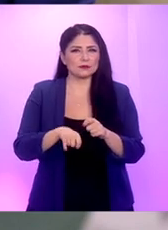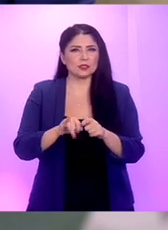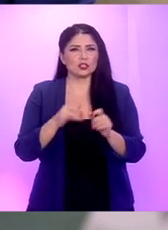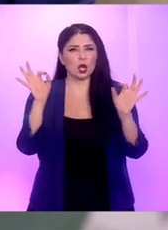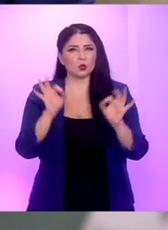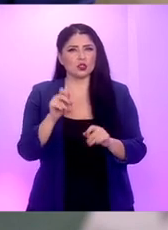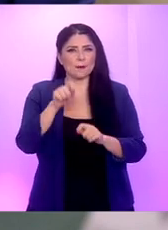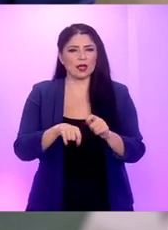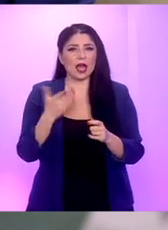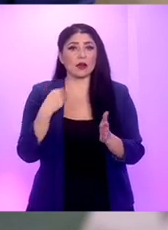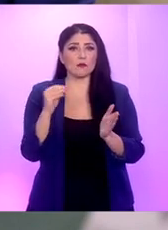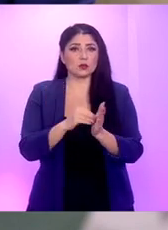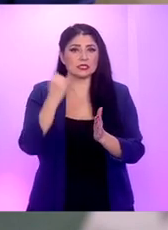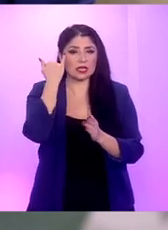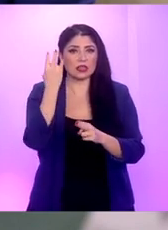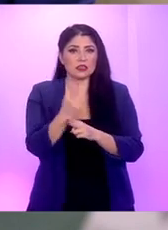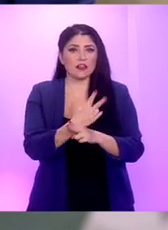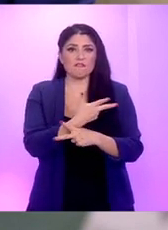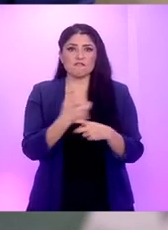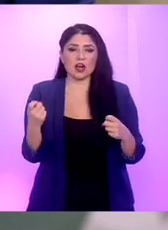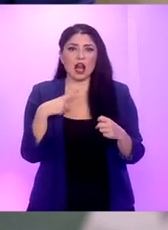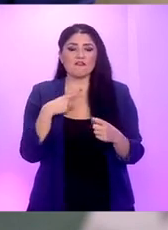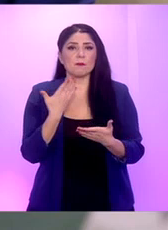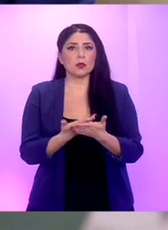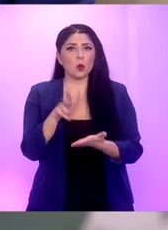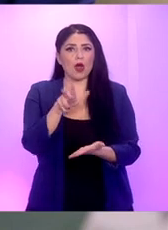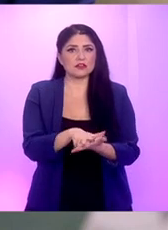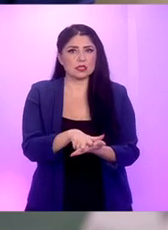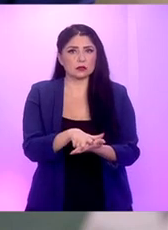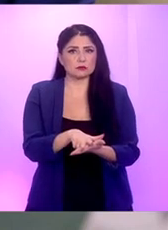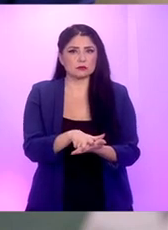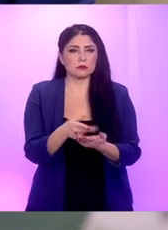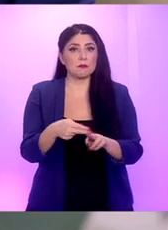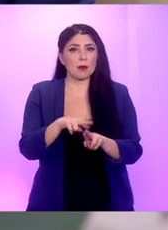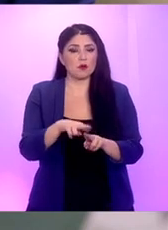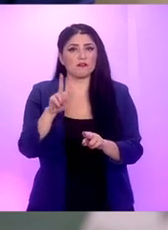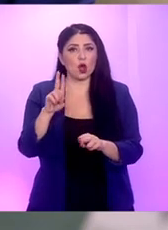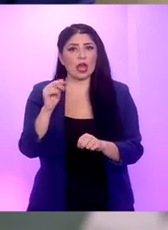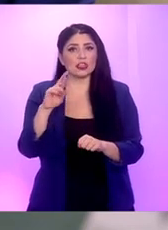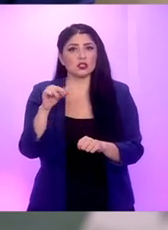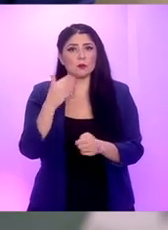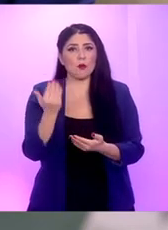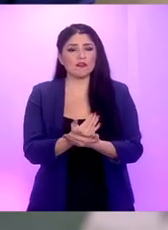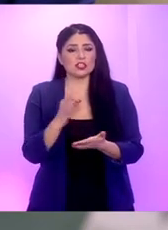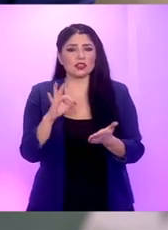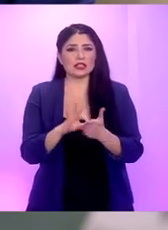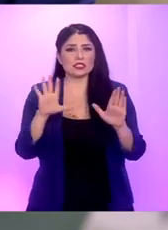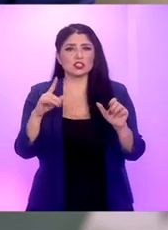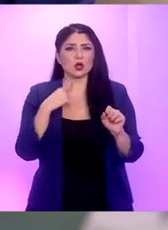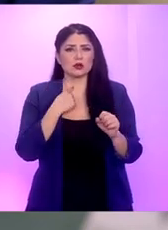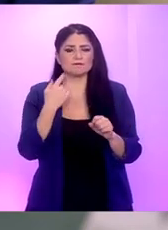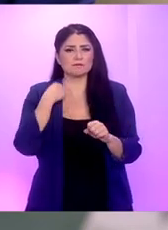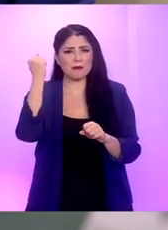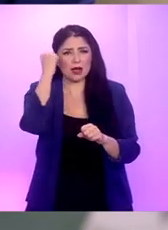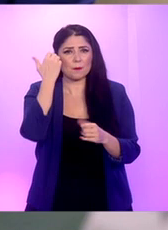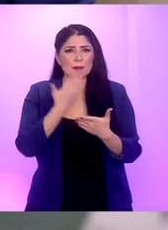către un secretar de stat, fără a trece prin toate serviciile pentru avizare. Mai mult, Viorica Dăncilă scrie și despre momentul 10 august. Regret ce